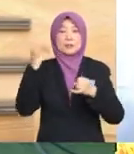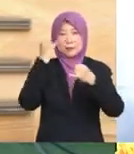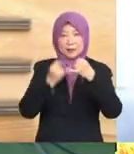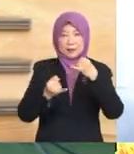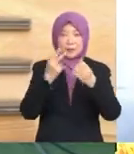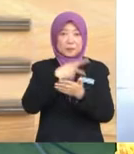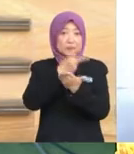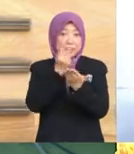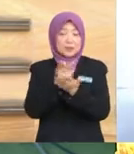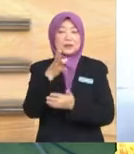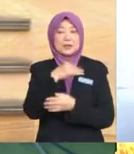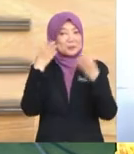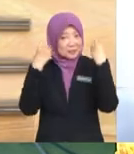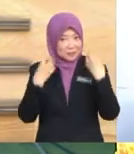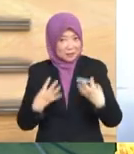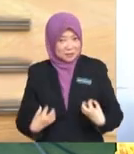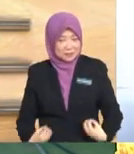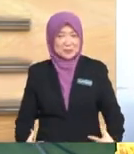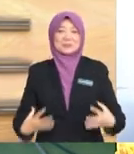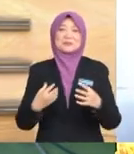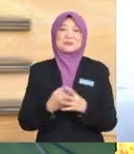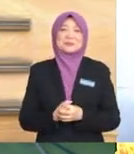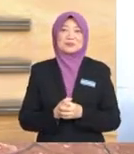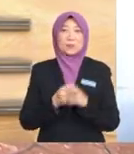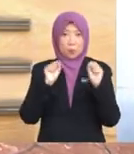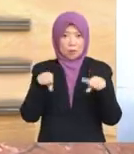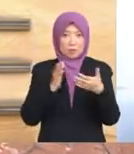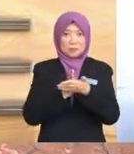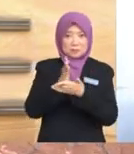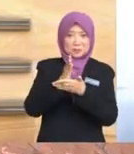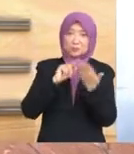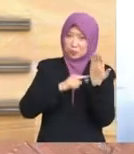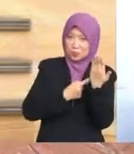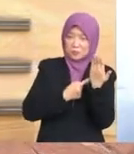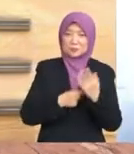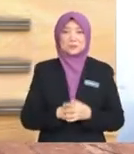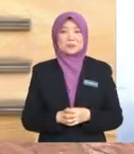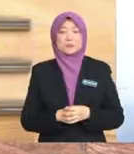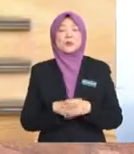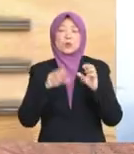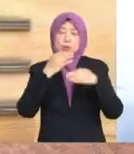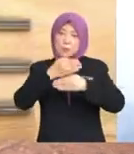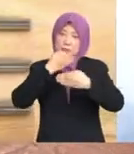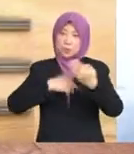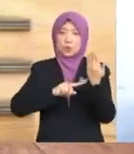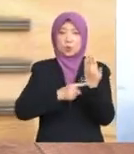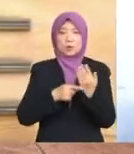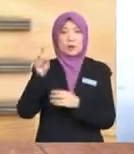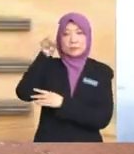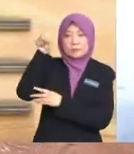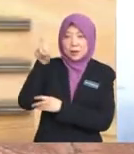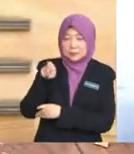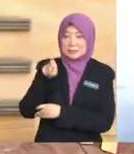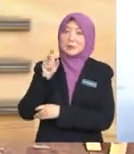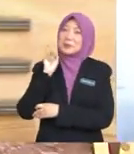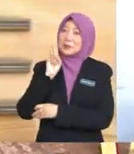dan hiasan. Okey, cikgu, boleh kita mulakan? Okey, Rina, sebelum kita mula, cikgu nak tanya Rina dulu, boleh? Boleh,